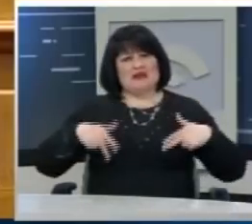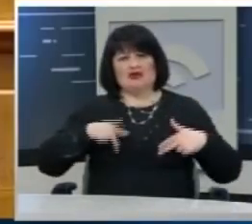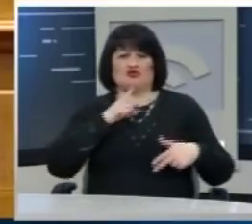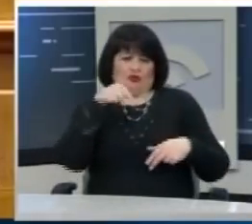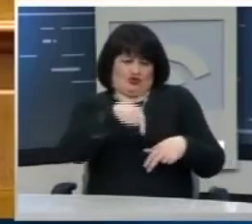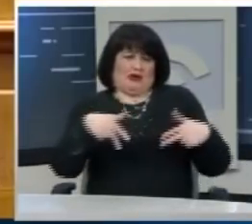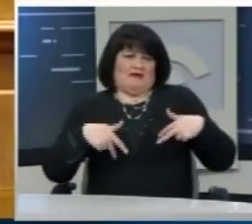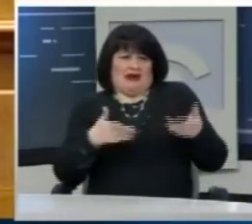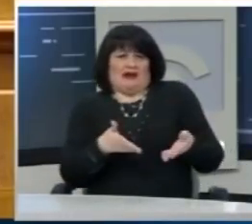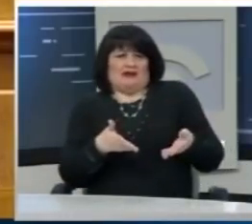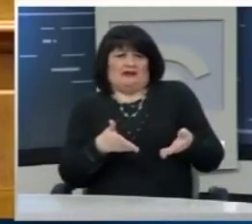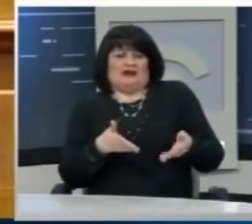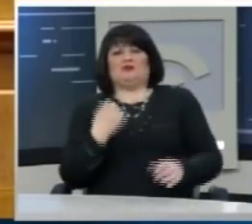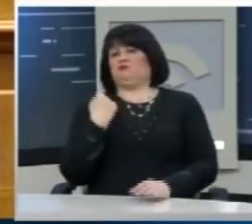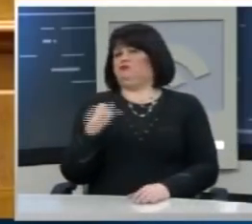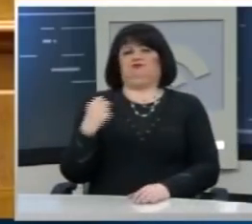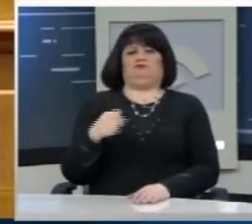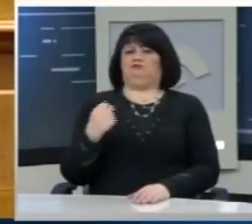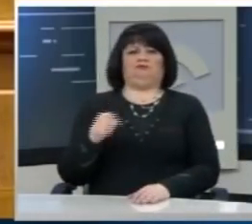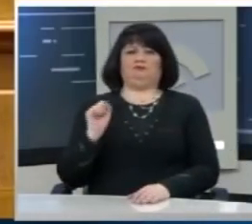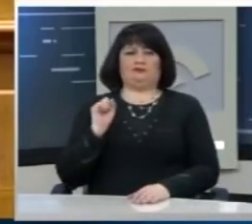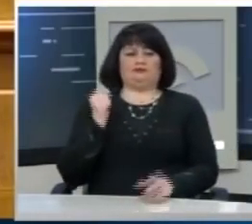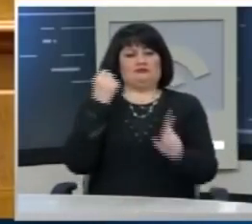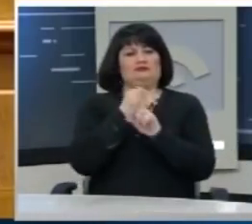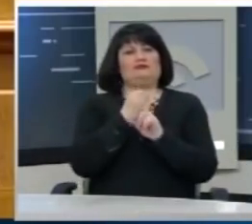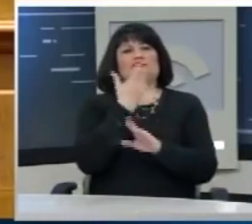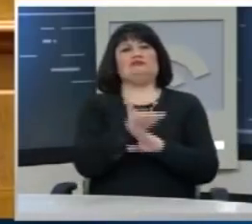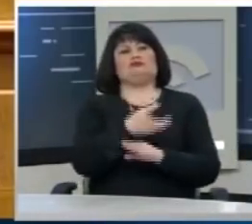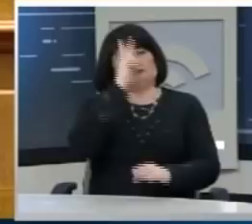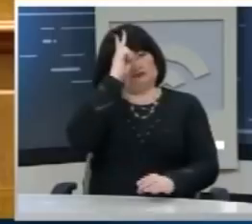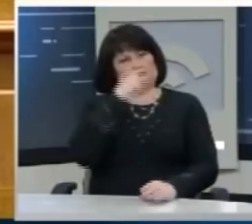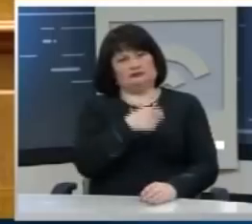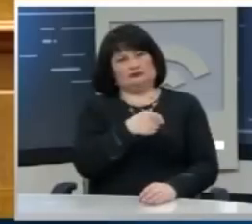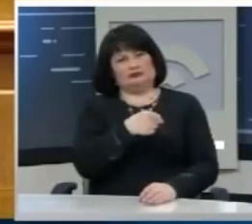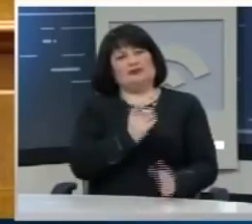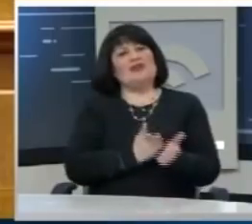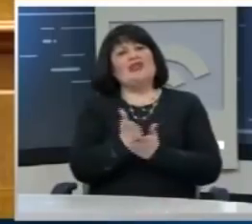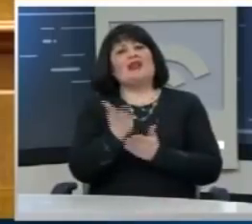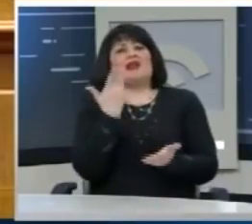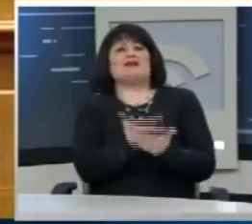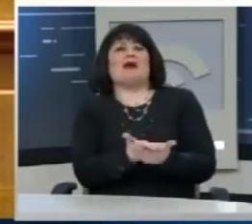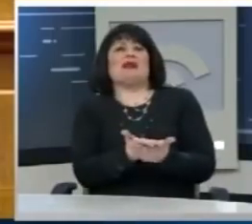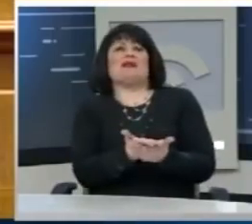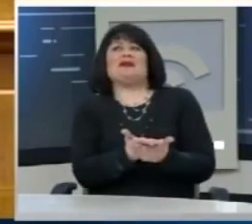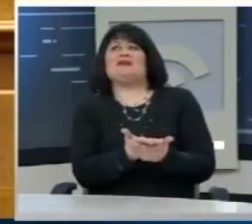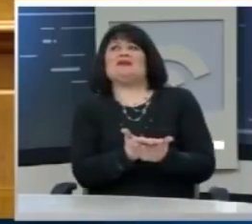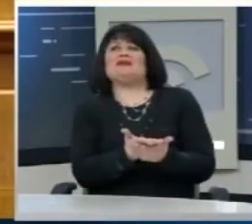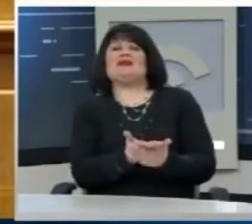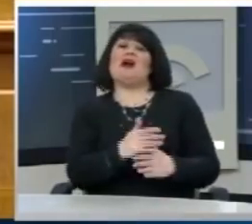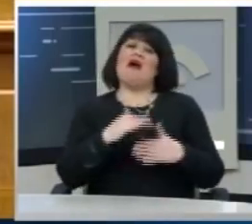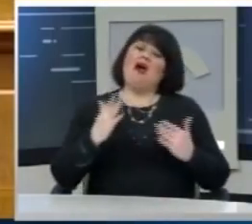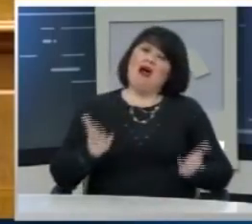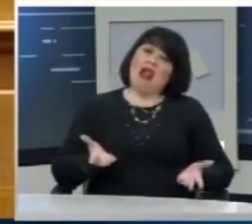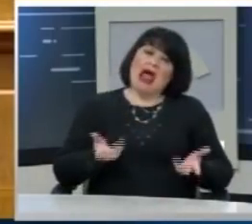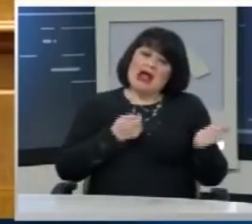σημερινοί, όχι μόνο αρνήθηκαν να διεκδικήσουν από τη Γερμανία τις δίκαιες αυτές απαιτήσεις, αλλά με